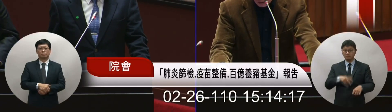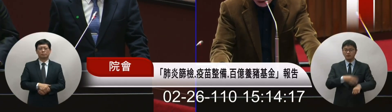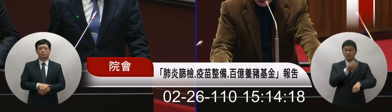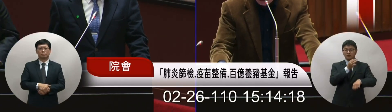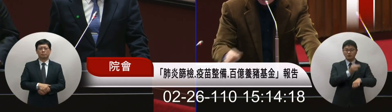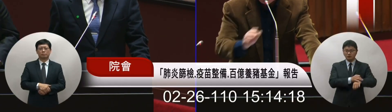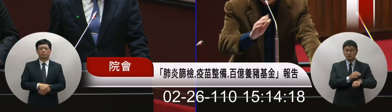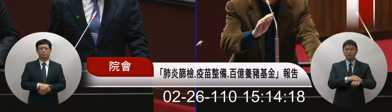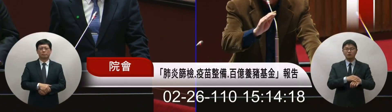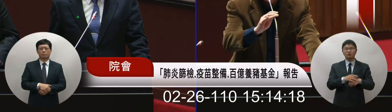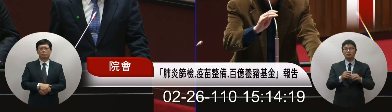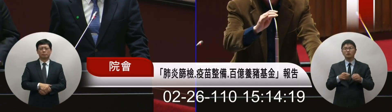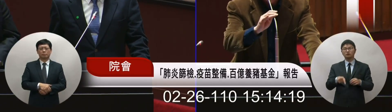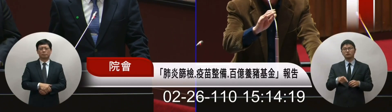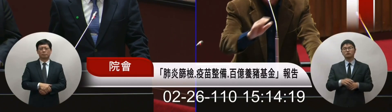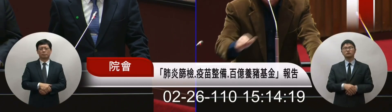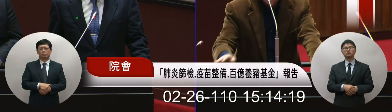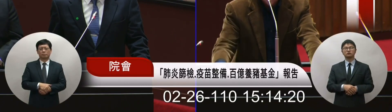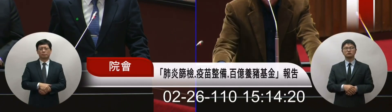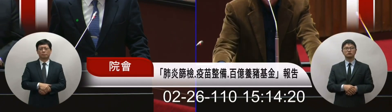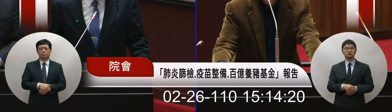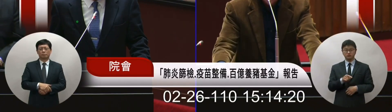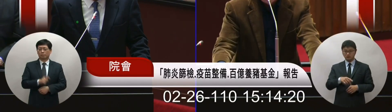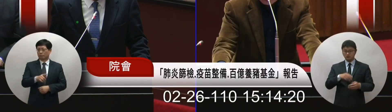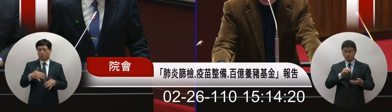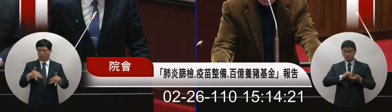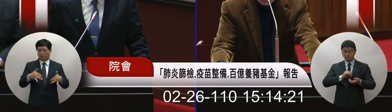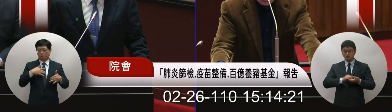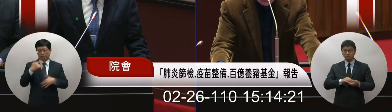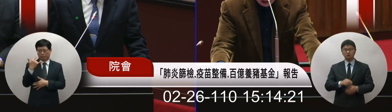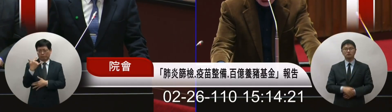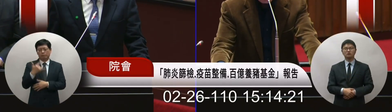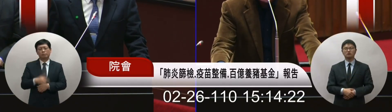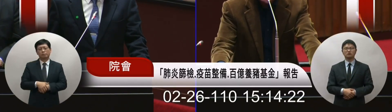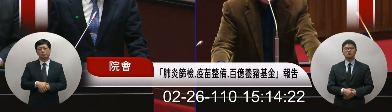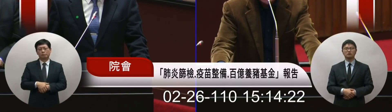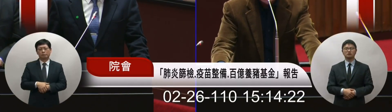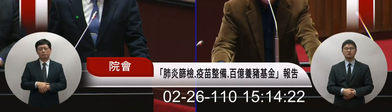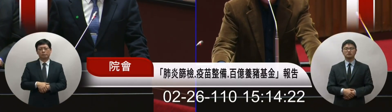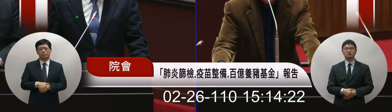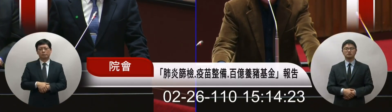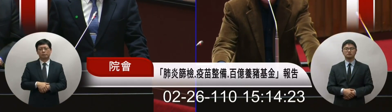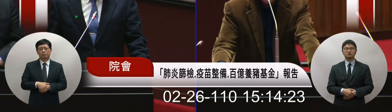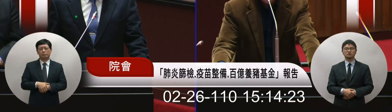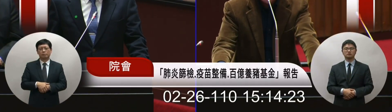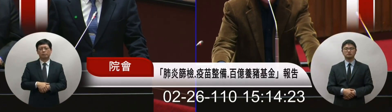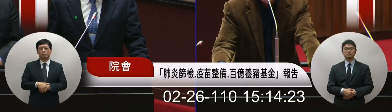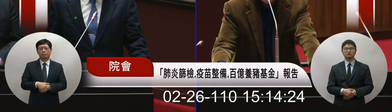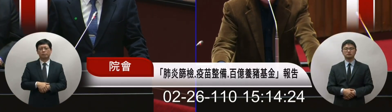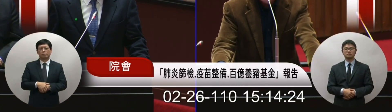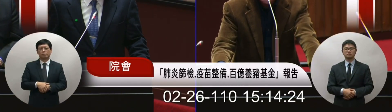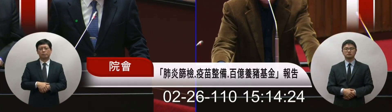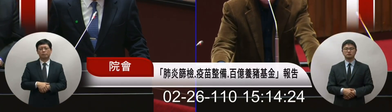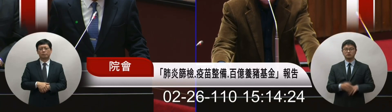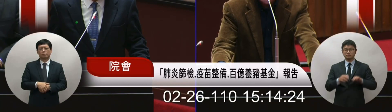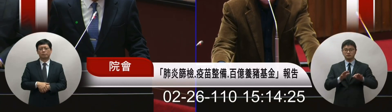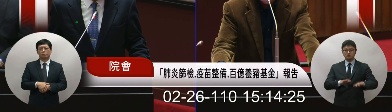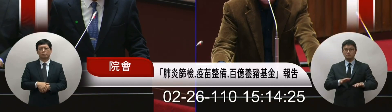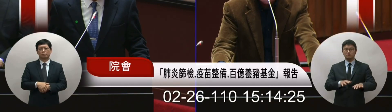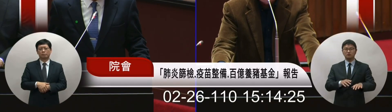呢？500万剂，这个就比较不确定哈。 现在还在等， 还在等哈。啊，你们现在辉瑞的